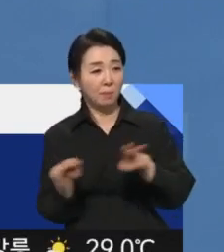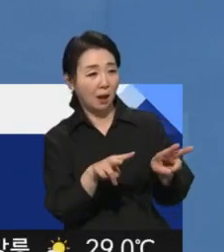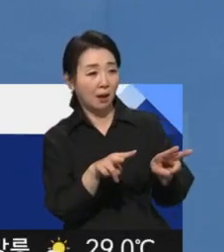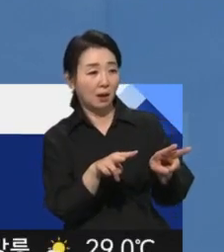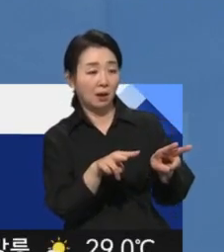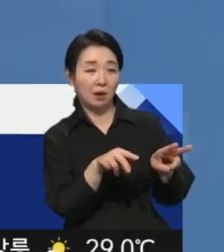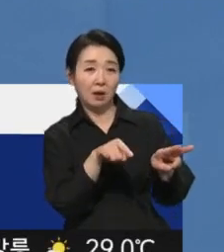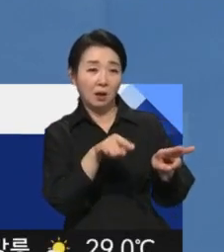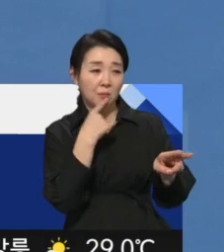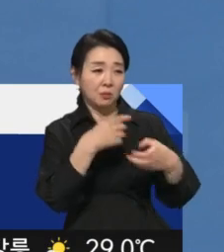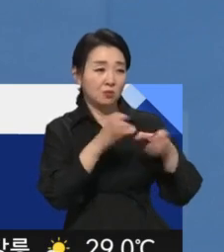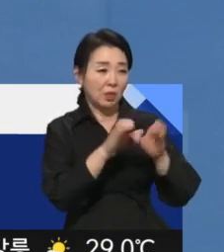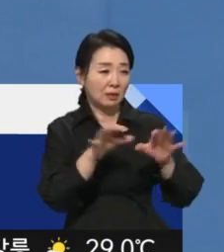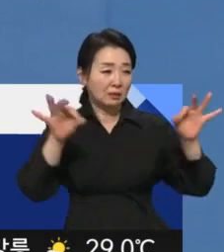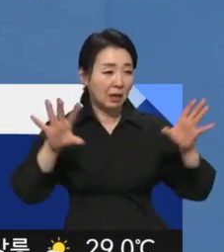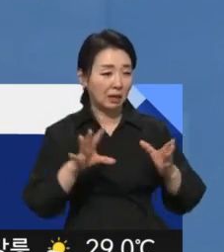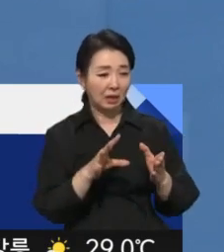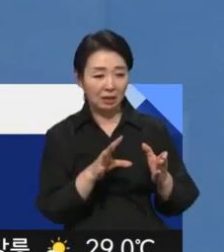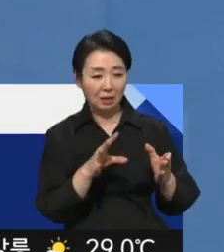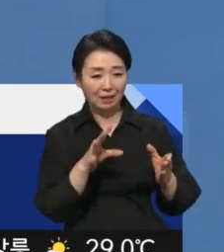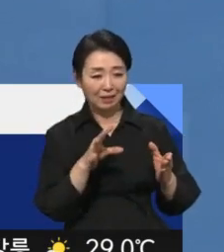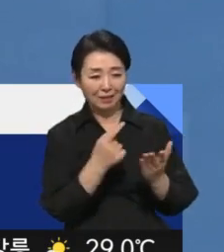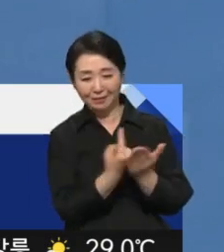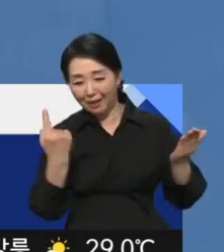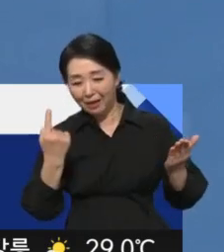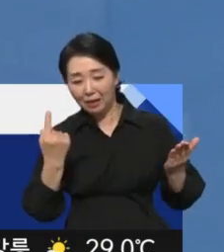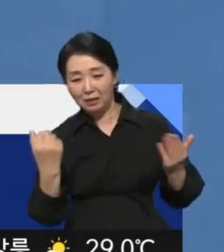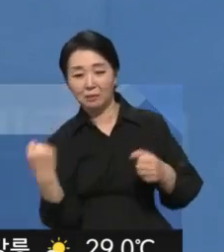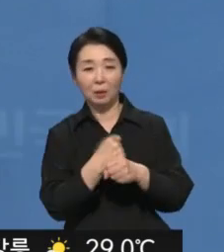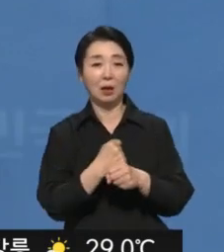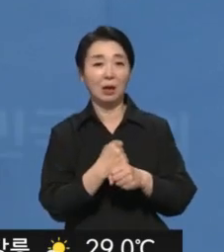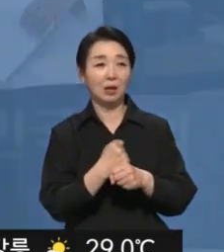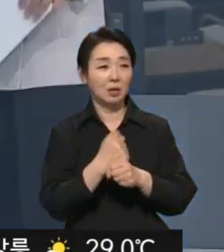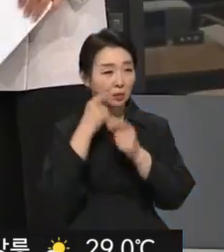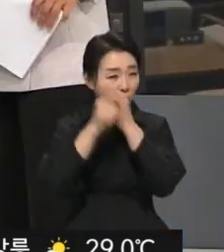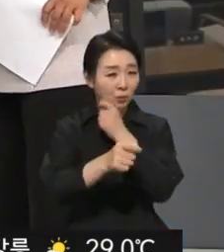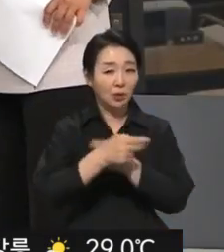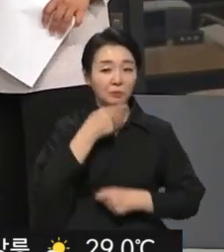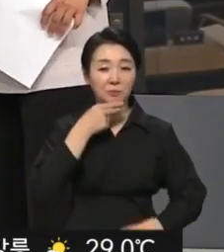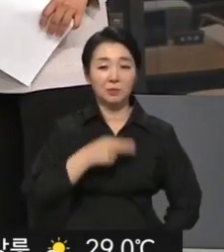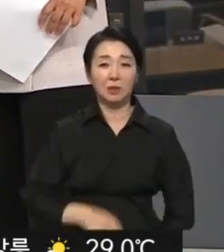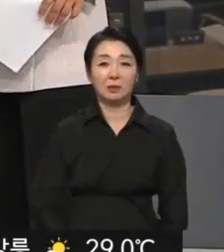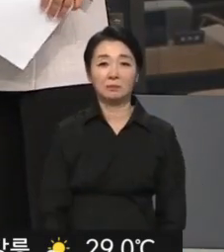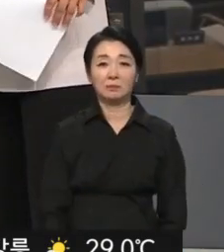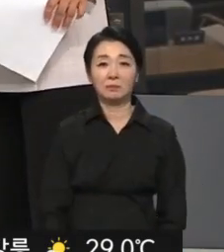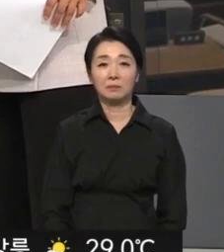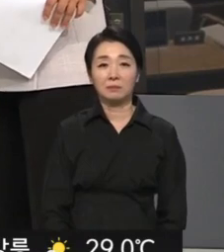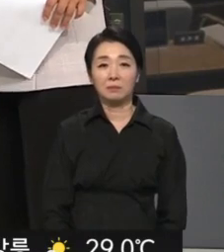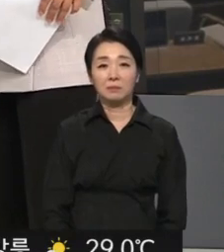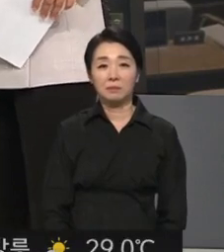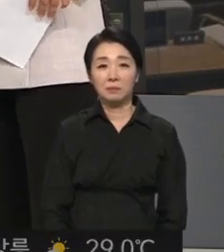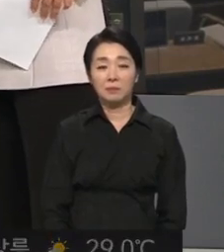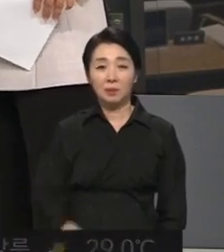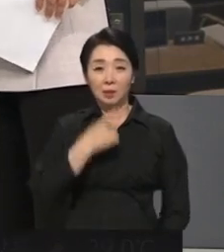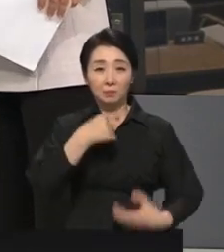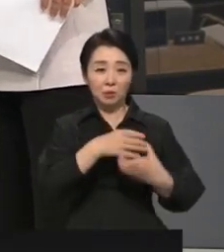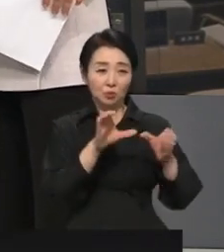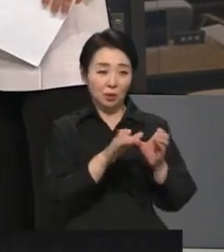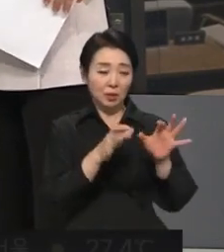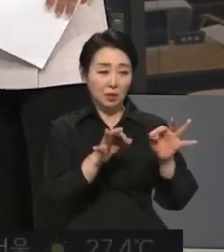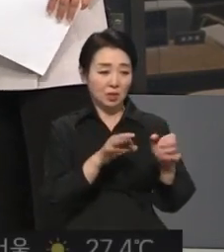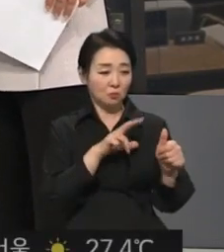지긋지긋한 잠시만 안녕 쇼에 속지 않습니다. 네, 민주당에서는 김 의원의 탈당을 옹호하는